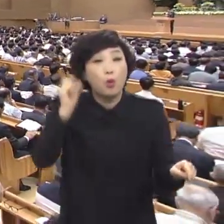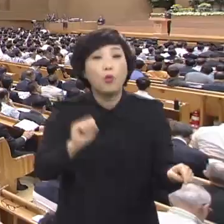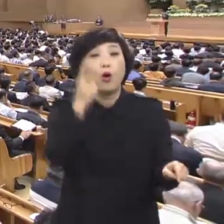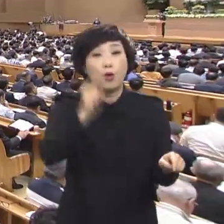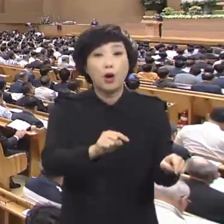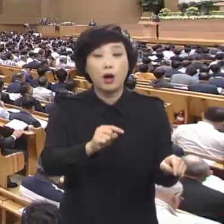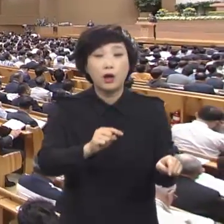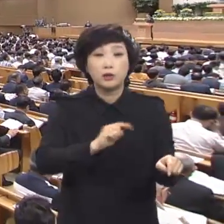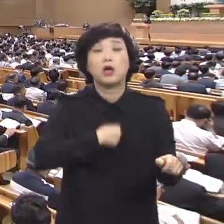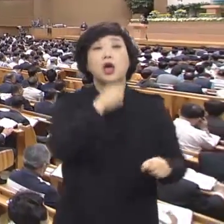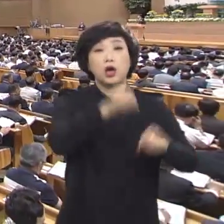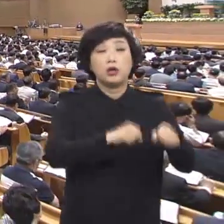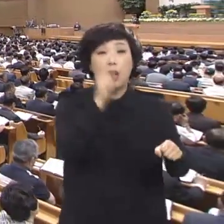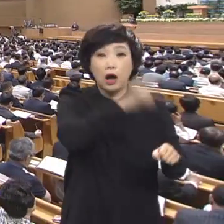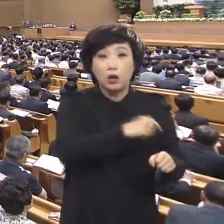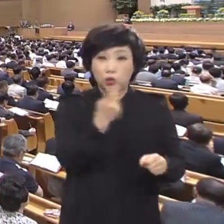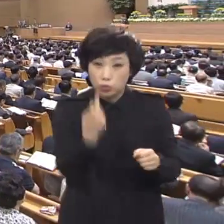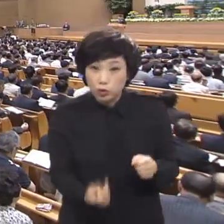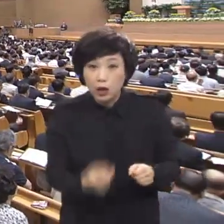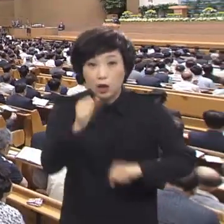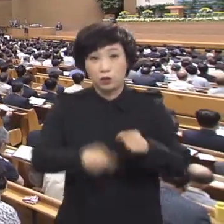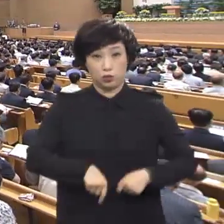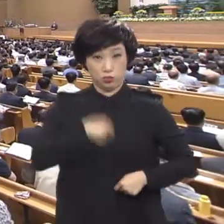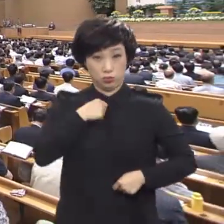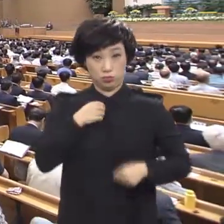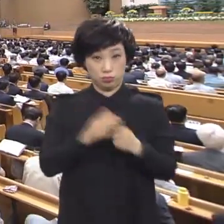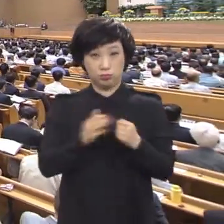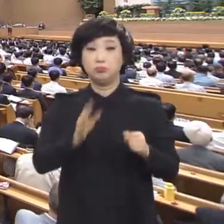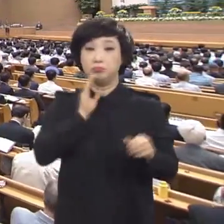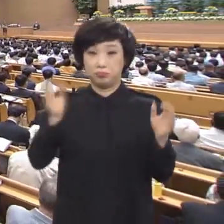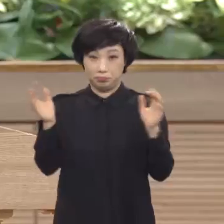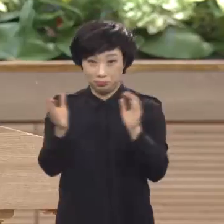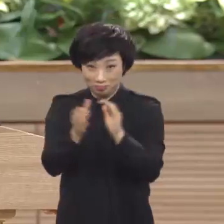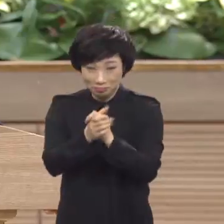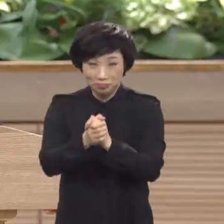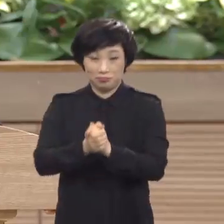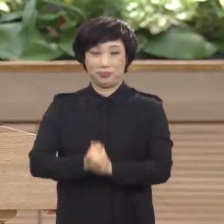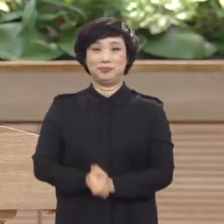아우의 행위는 의로움이니라. 아멘. 아멘.